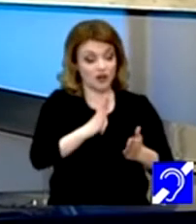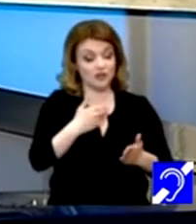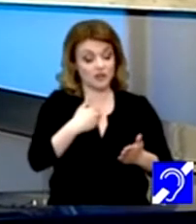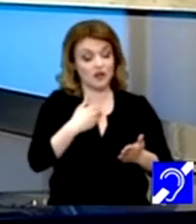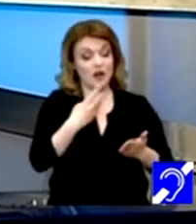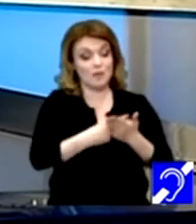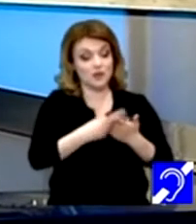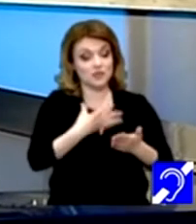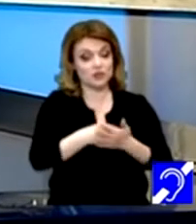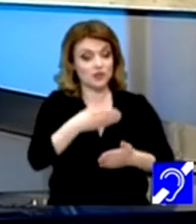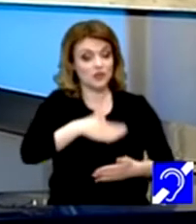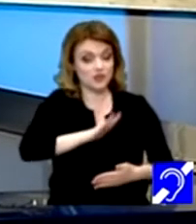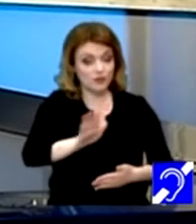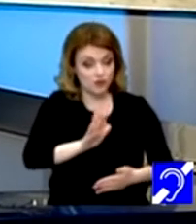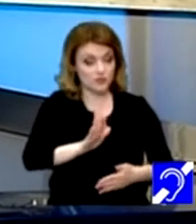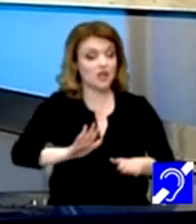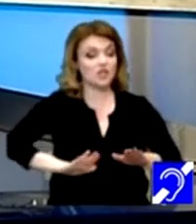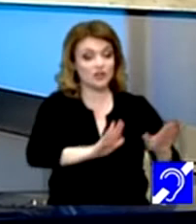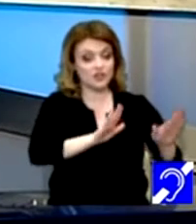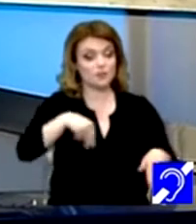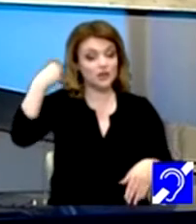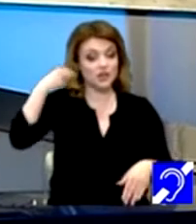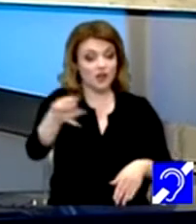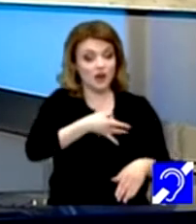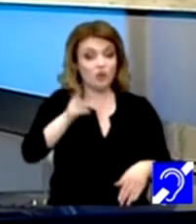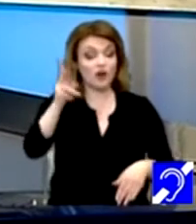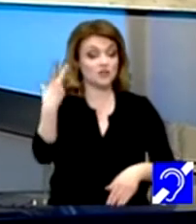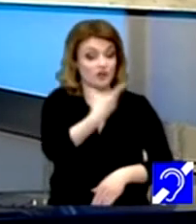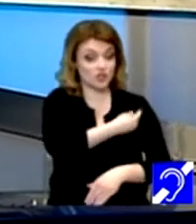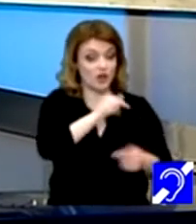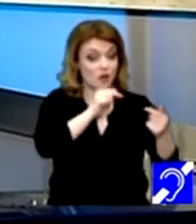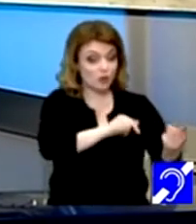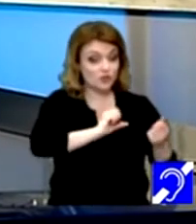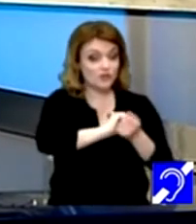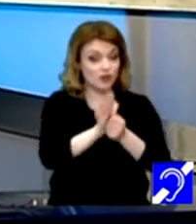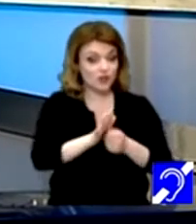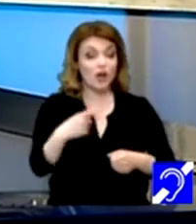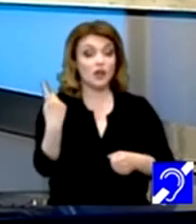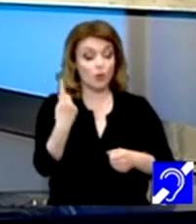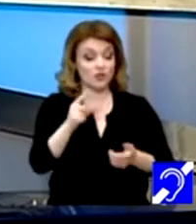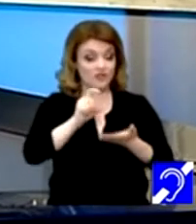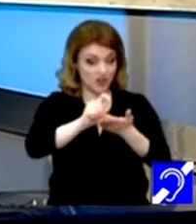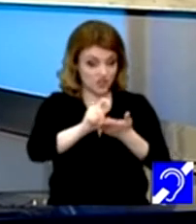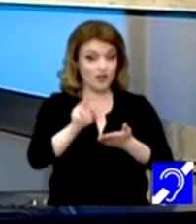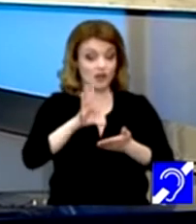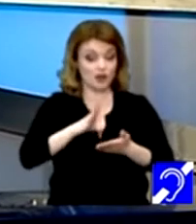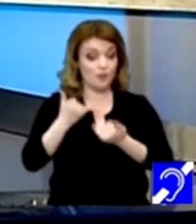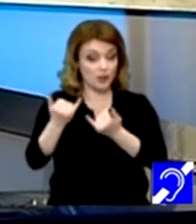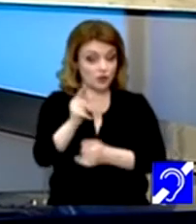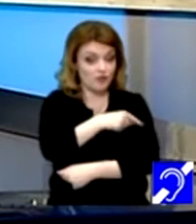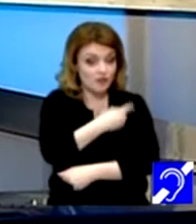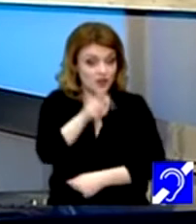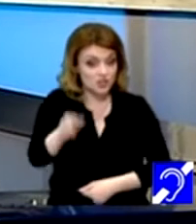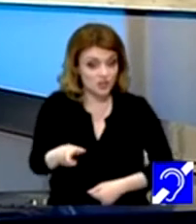fel nemulțumirea față de vicepreședintele raionului, care s-a vaccinat împotriva COVID cu una dintre dozele destinate medicilor.